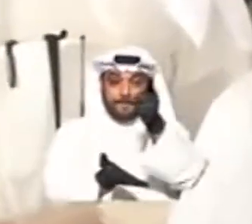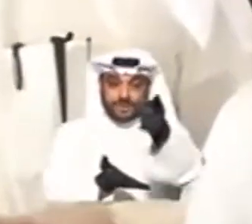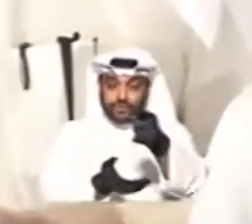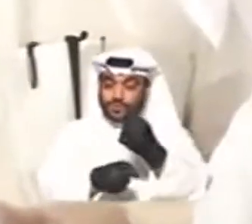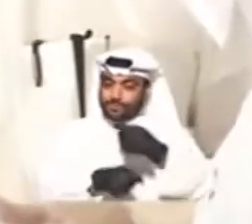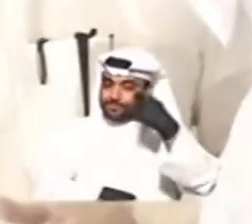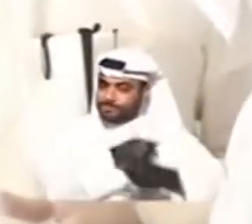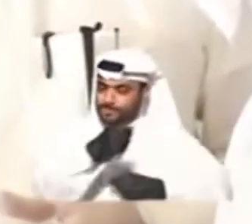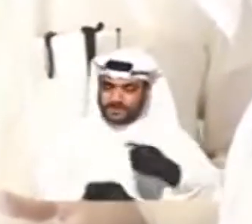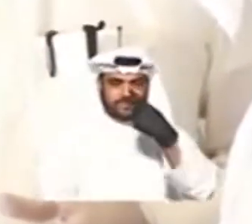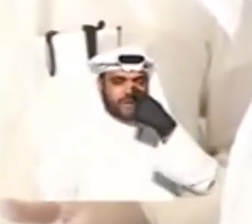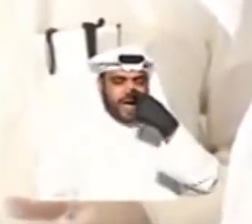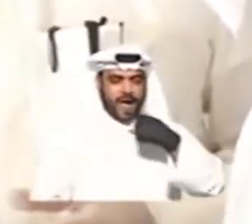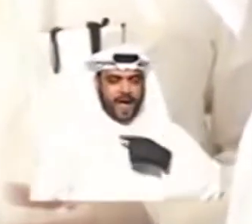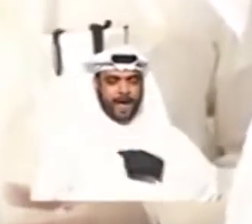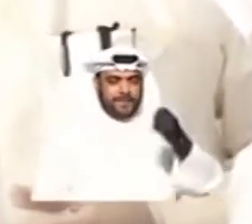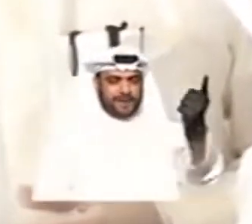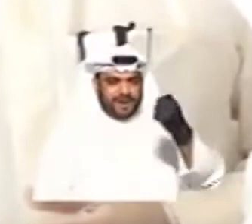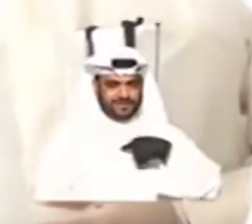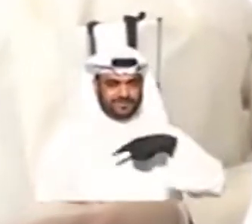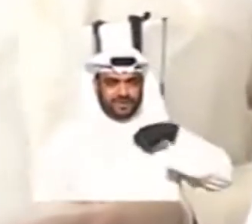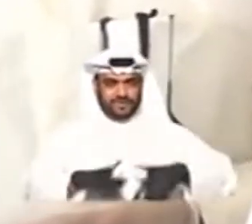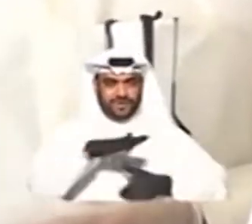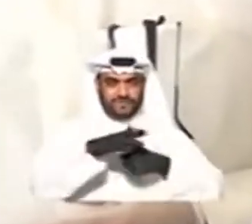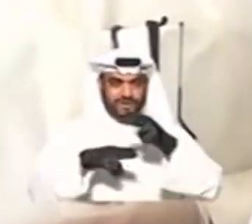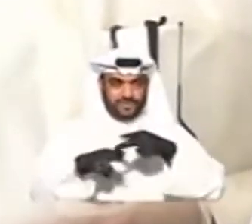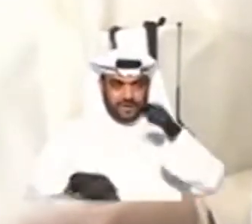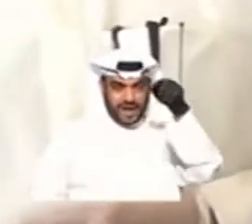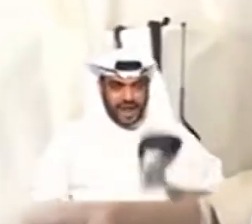والمنفذين حق هذه المسألة، ولا بد أن